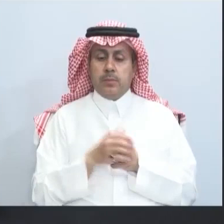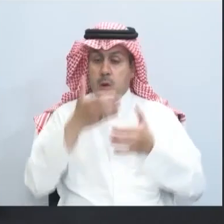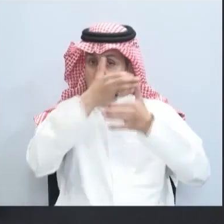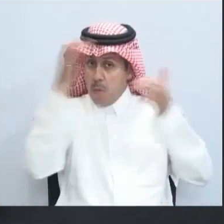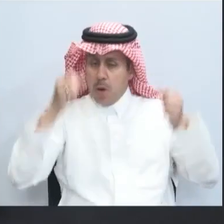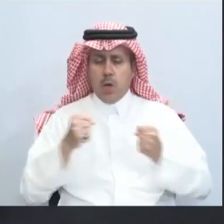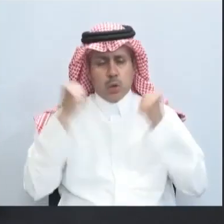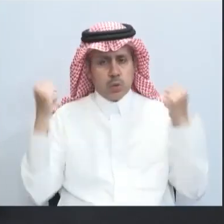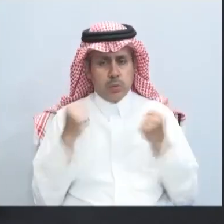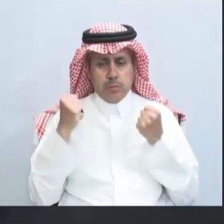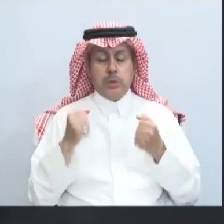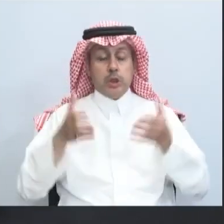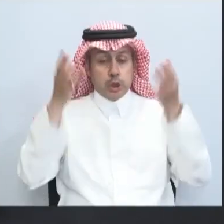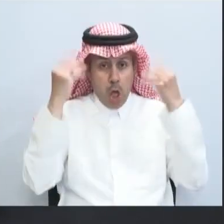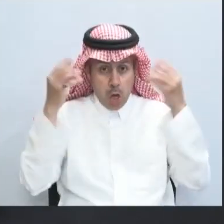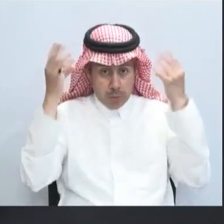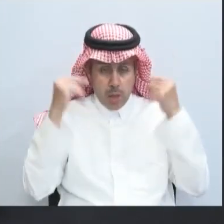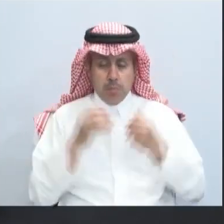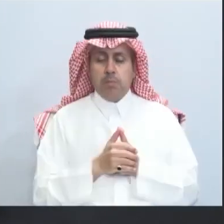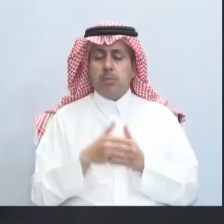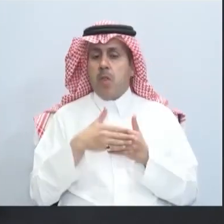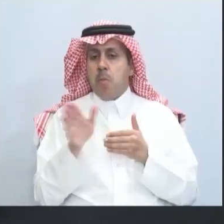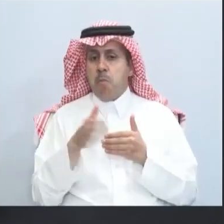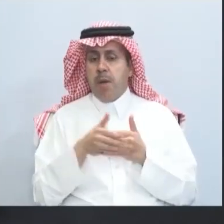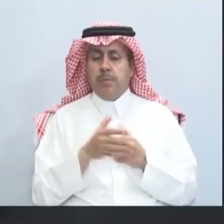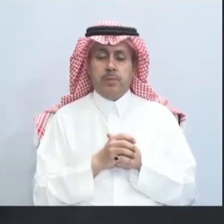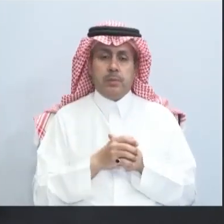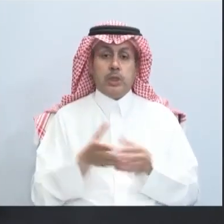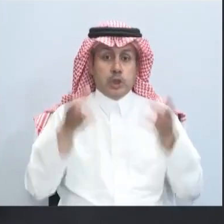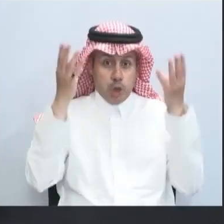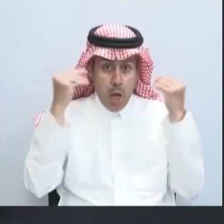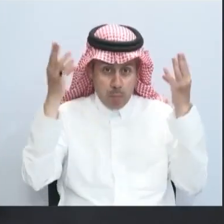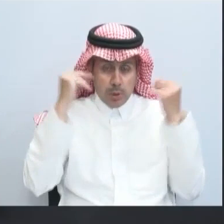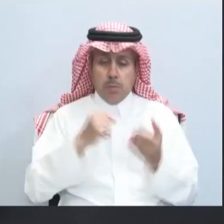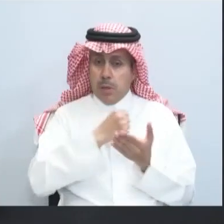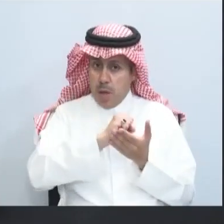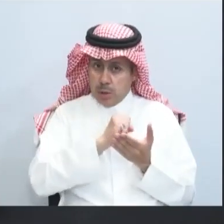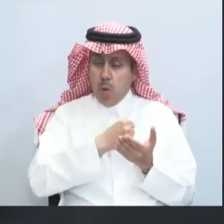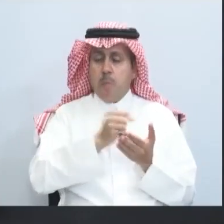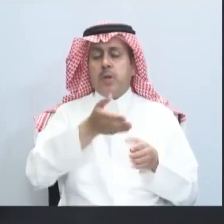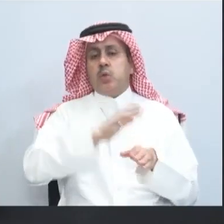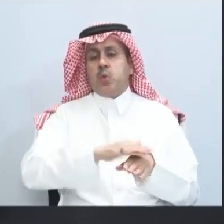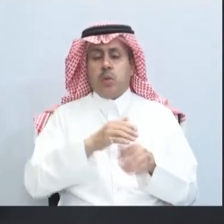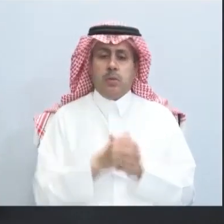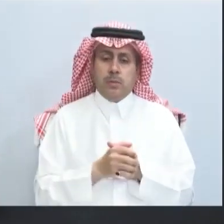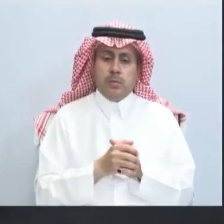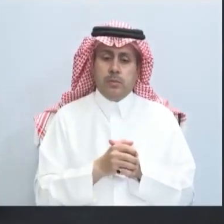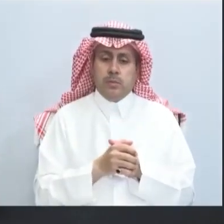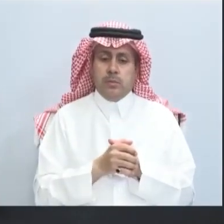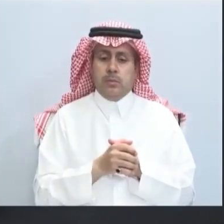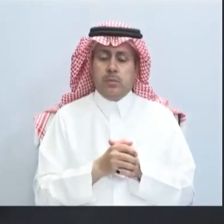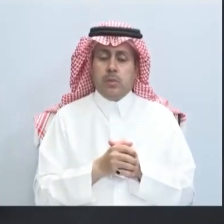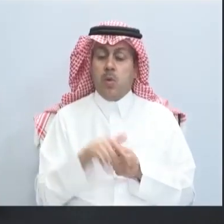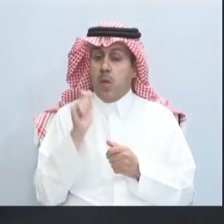يحرصون على تعلم هذا الباب يحرص على تعلم الناسخ ويحرص على تعلم المنسوخ وهذا